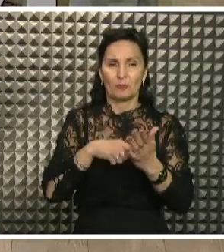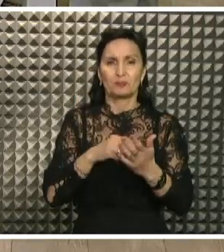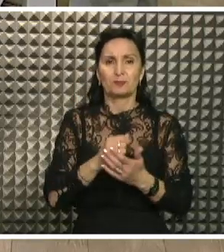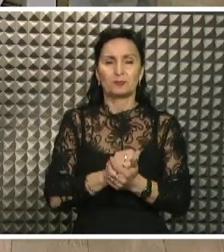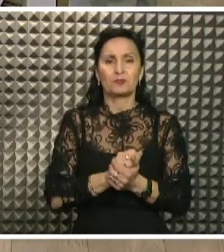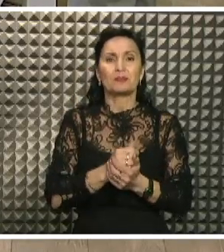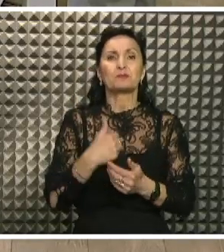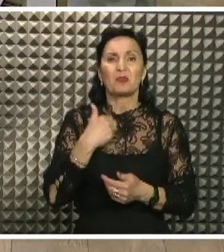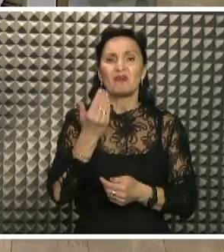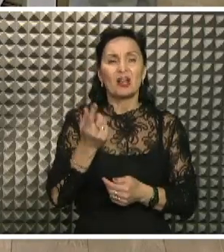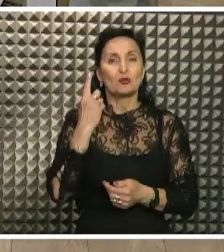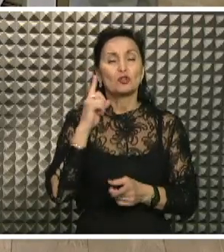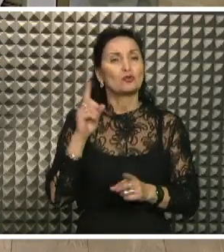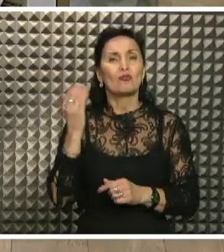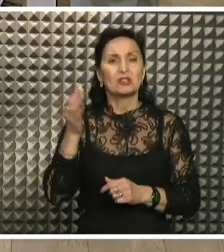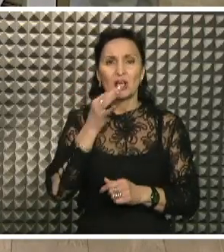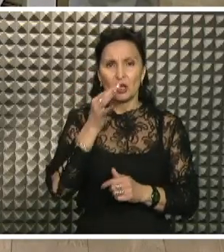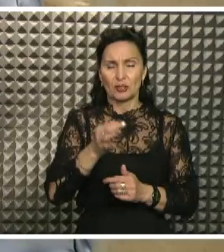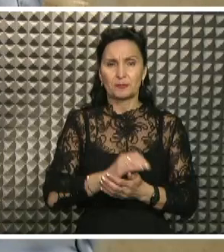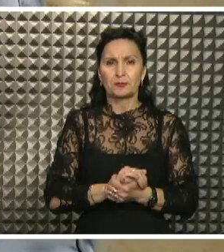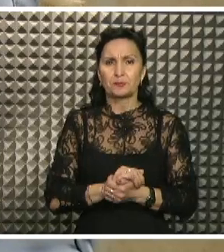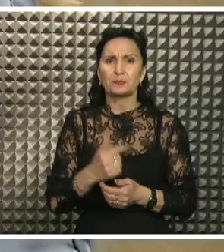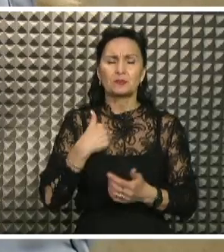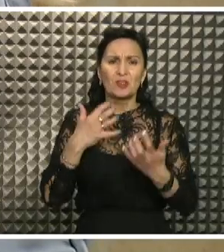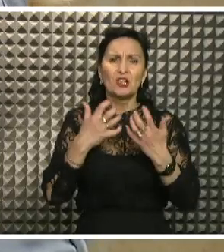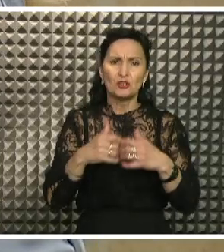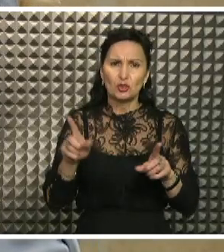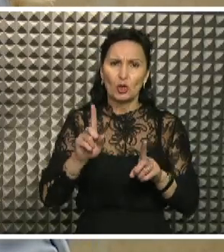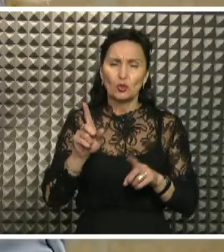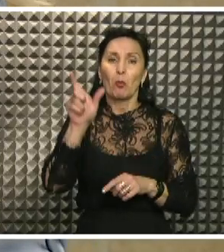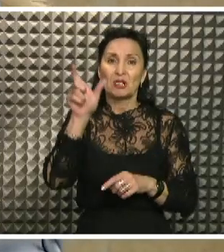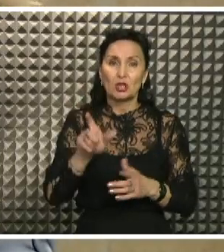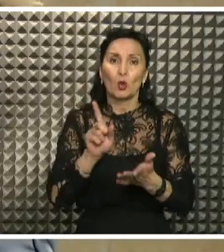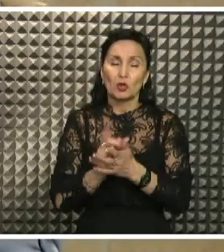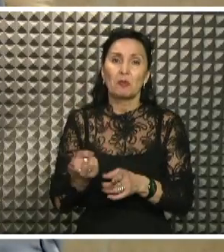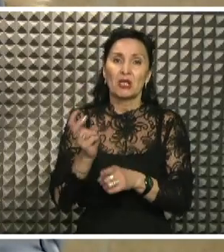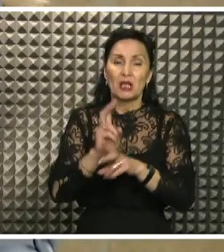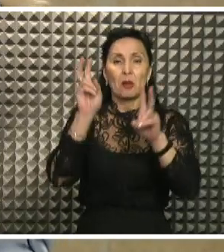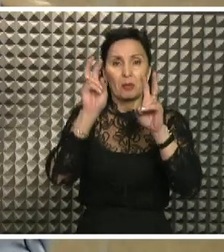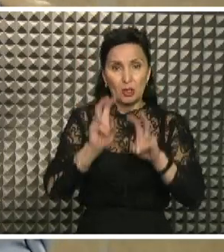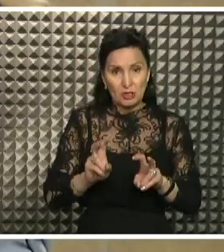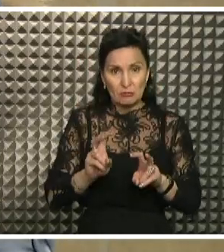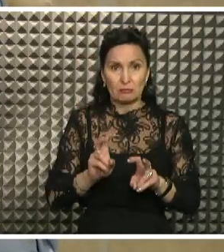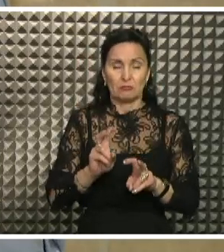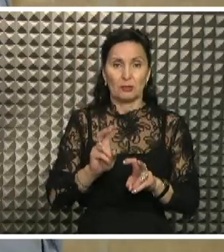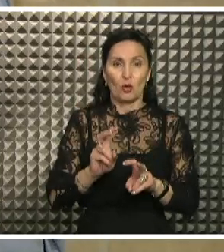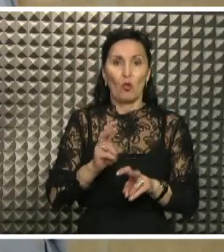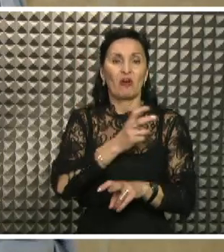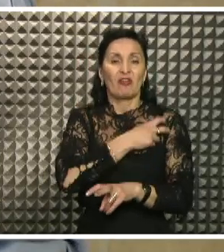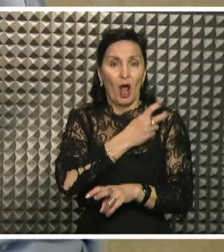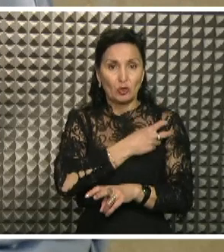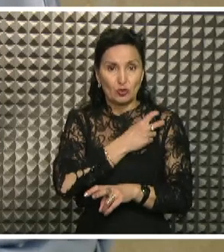Спасибо, мы вас услышали. Большое. Что скажете по поводу приема? Я считаю, что пациентке нужно прийти на прием к врачу превентивной медицины.